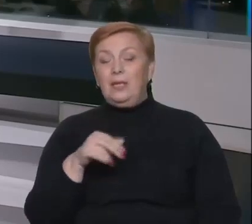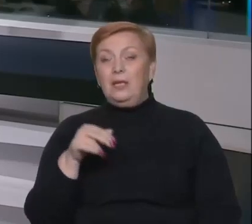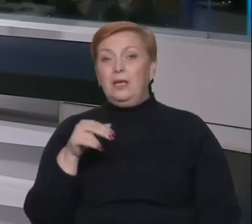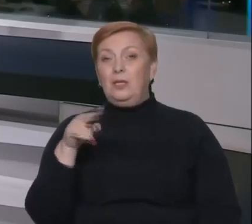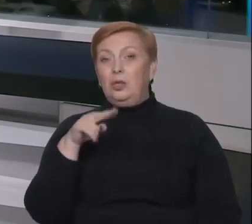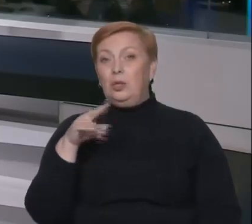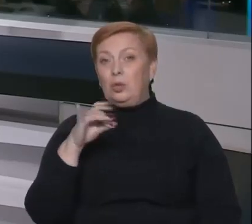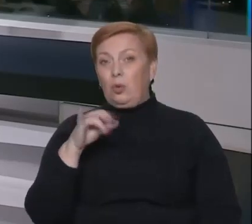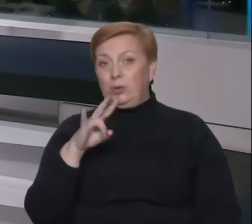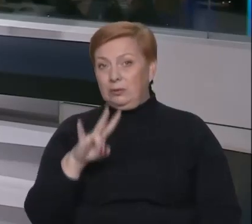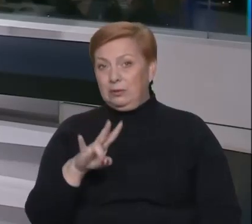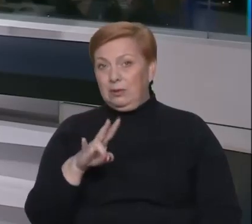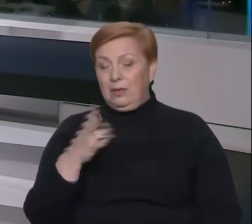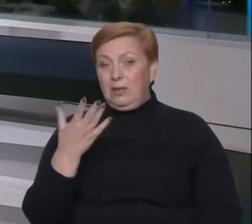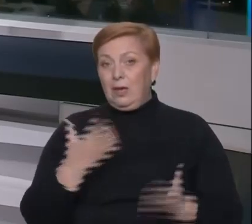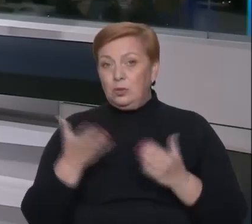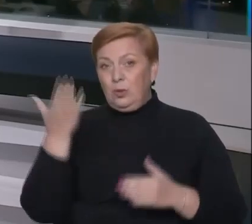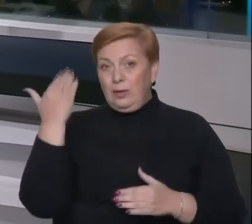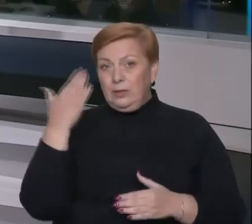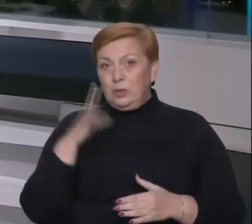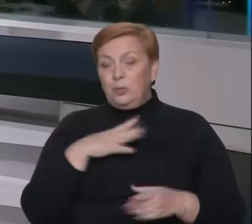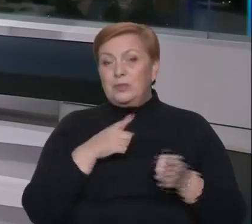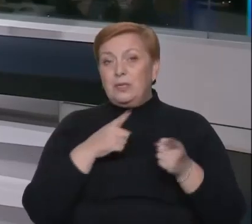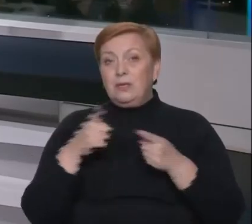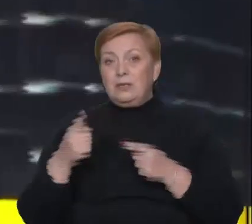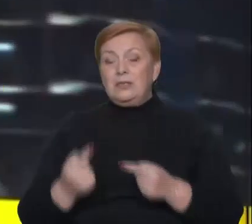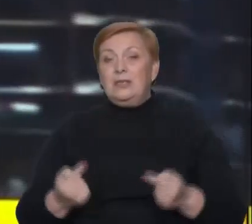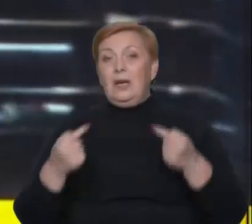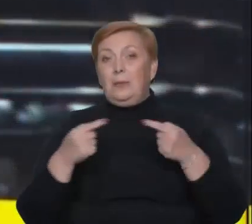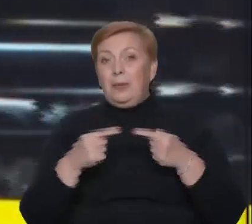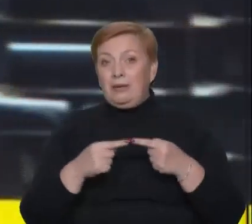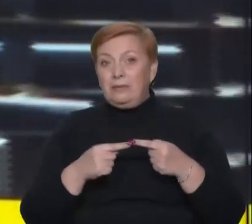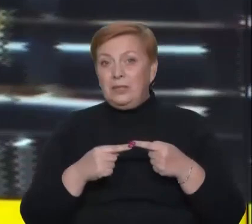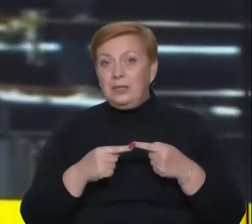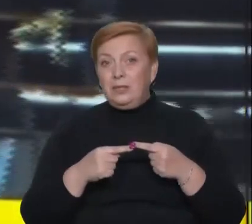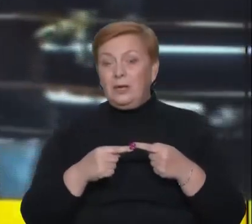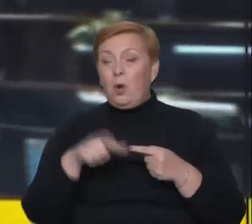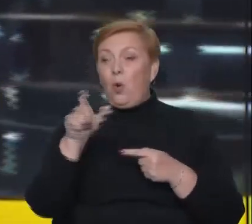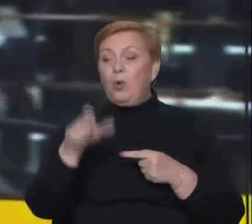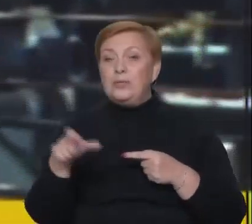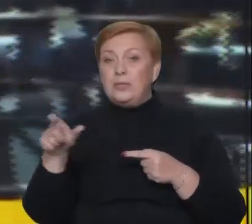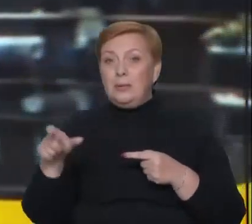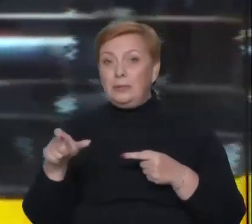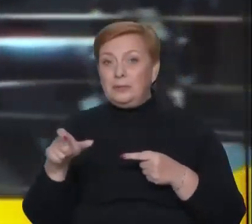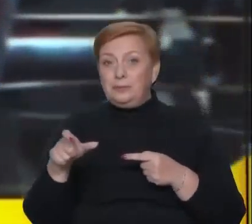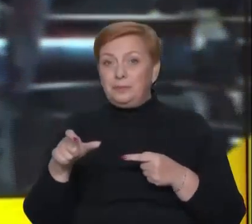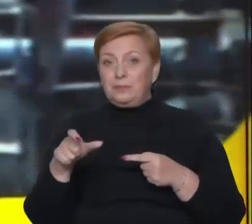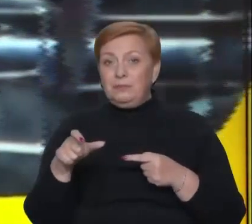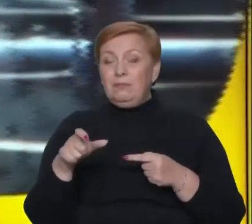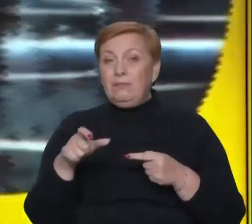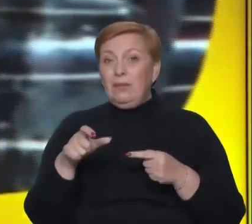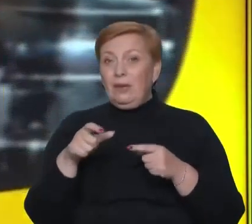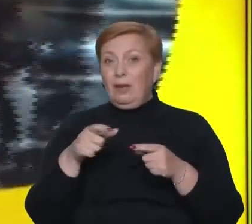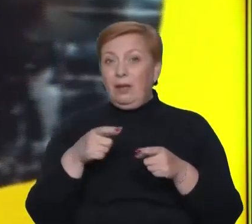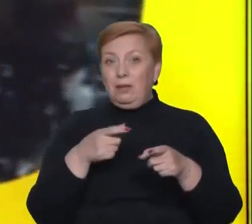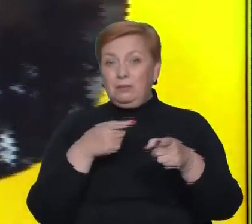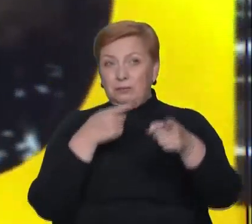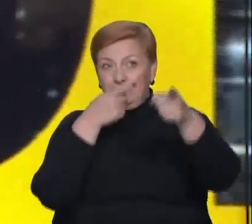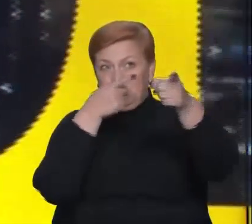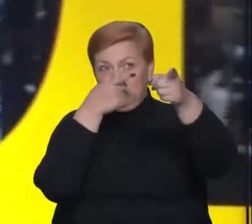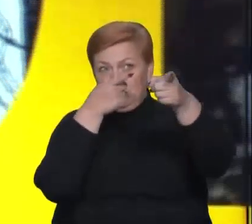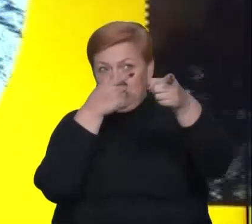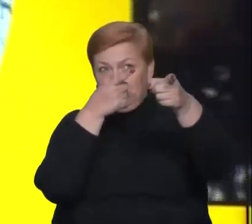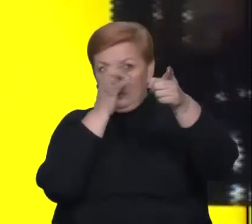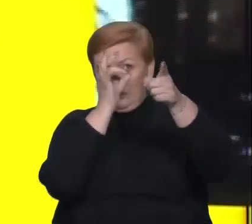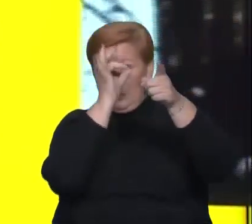наприклад, була загроза для певних осіб в виді снайпера, то зараз це може бути